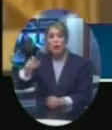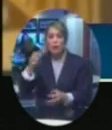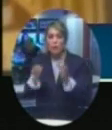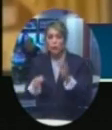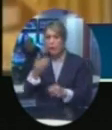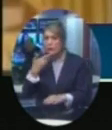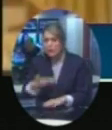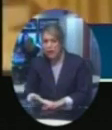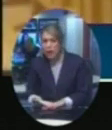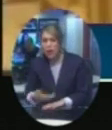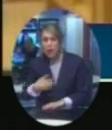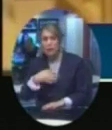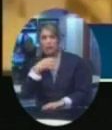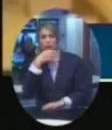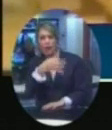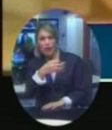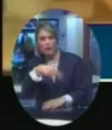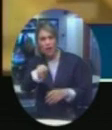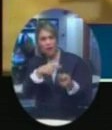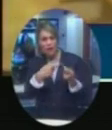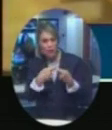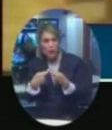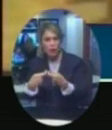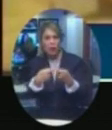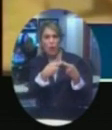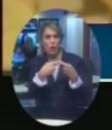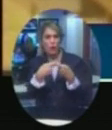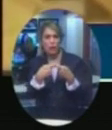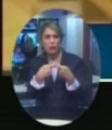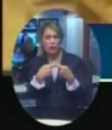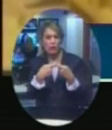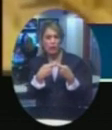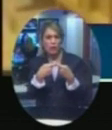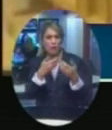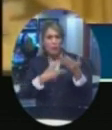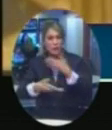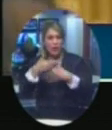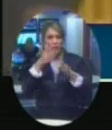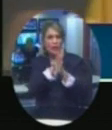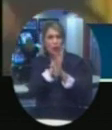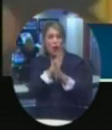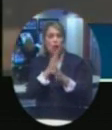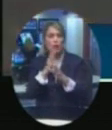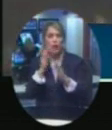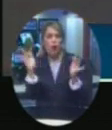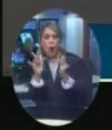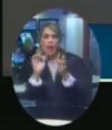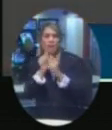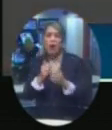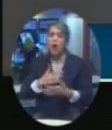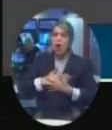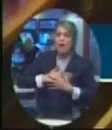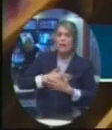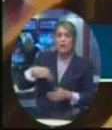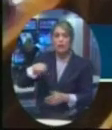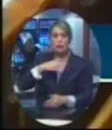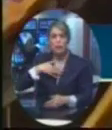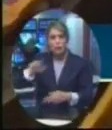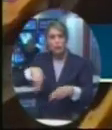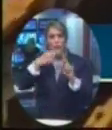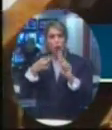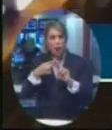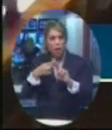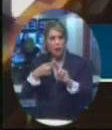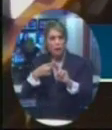אותם, תגידו, אתם ארגון שרואה את הטרור כאויב או כאוהב? כן. אתם רוצים שהעולם יתהפך